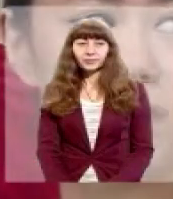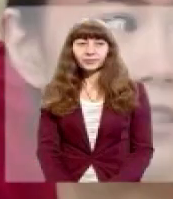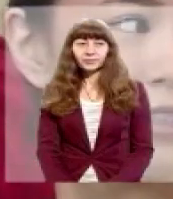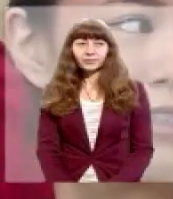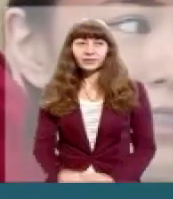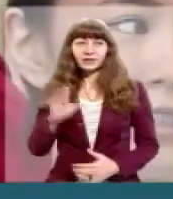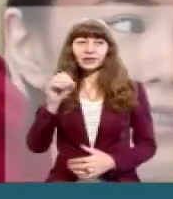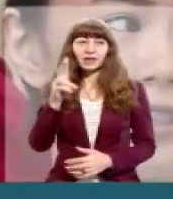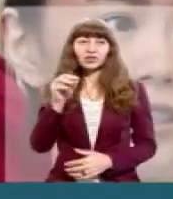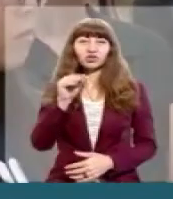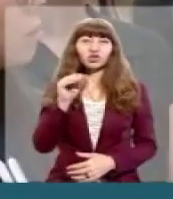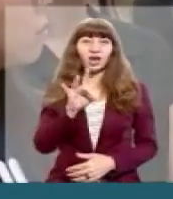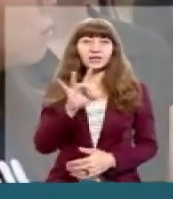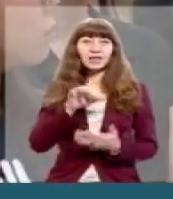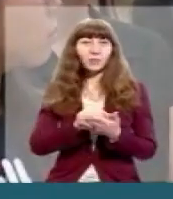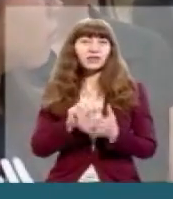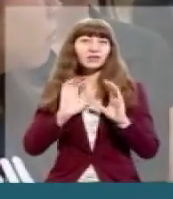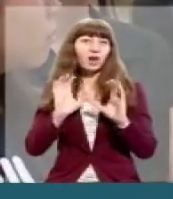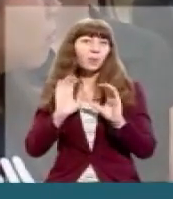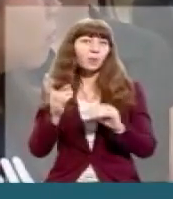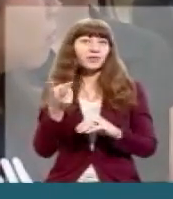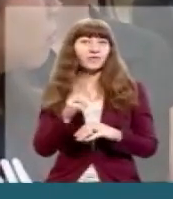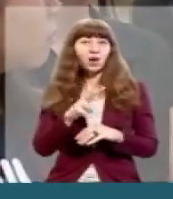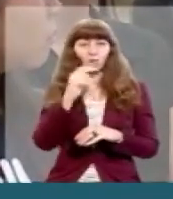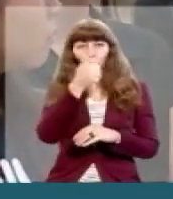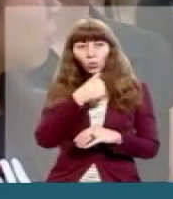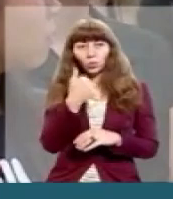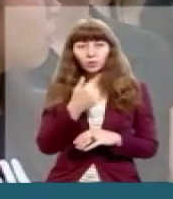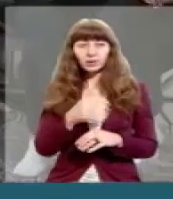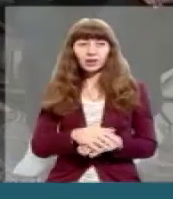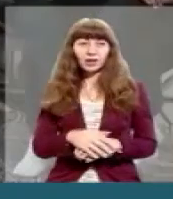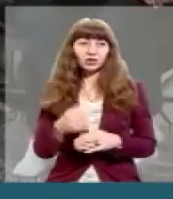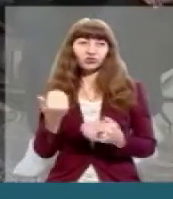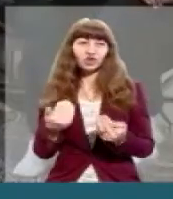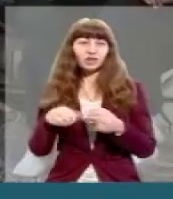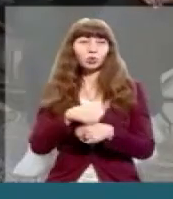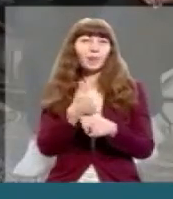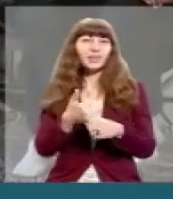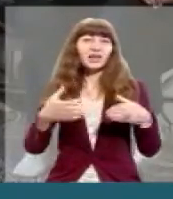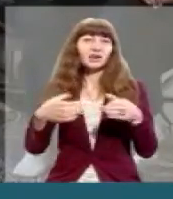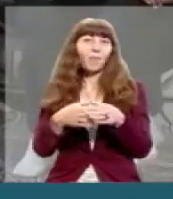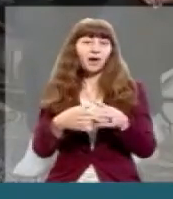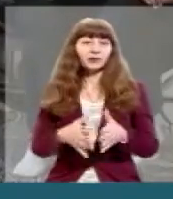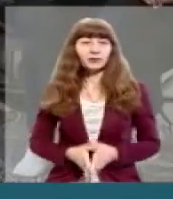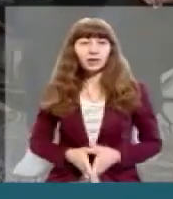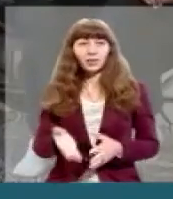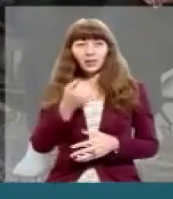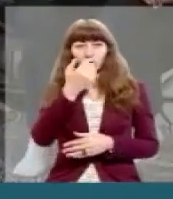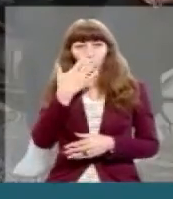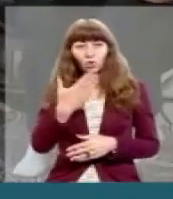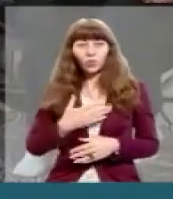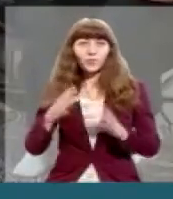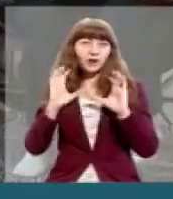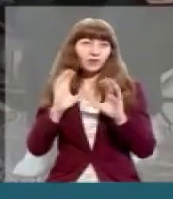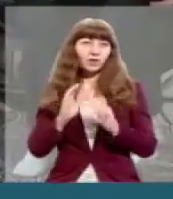Санжардың волейболмен айналысқанына 2 жыл, бірақ 2 жыл ішінде команда капитанына дейін көтерілген. Бұл оның өзіне сүйіспеншілігі мен ынтасының арқасында.